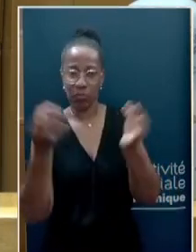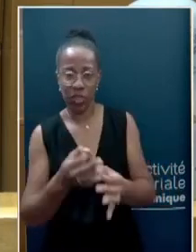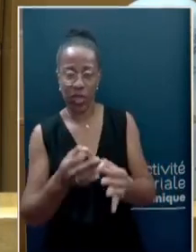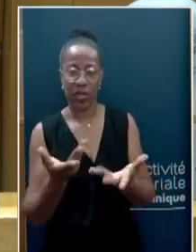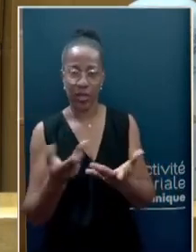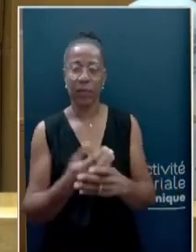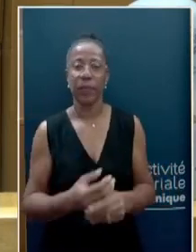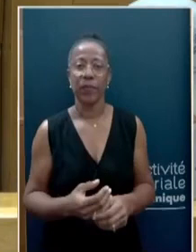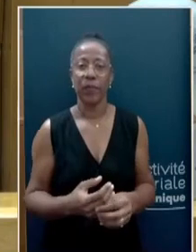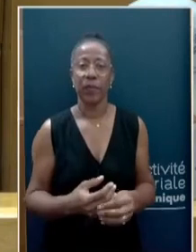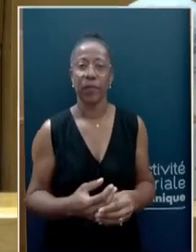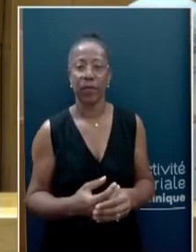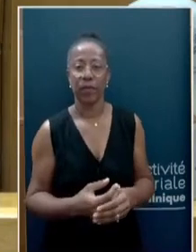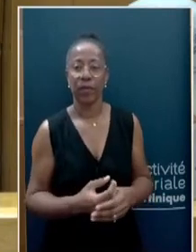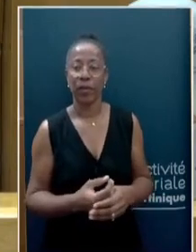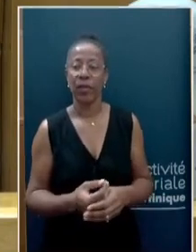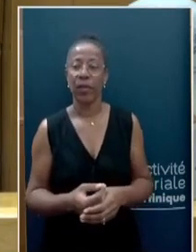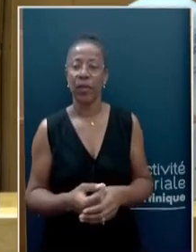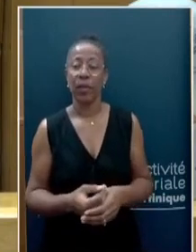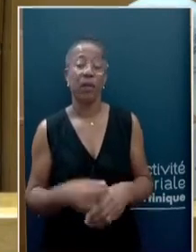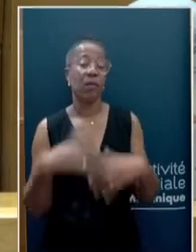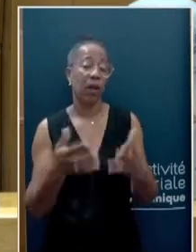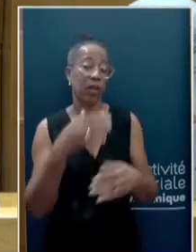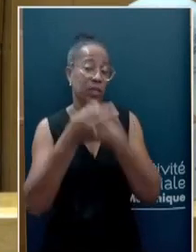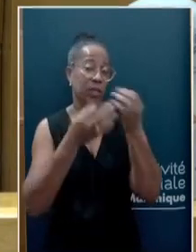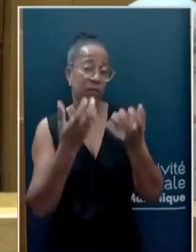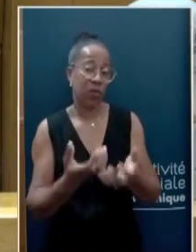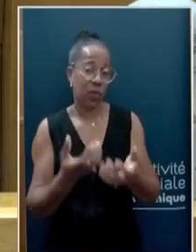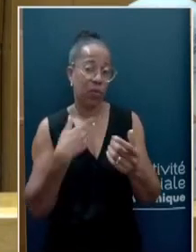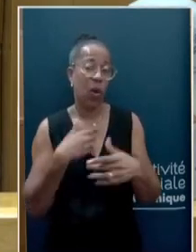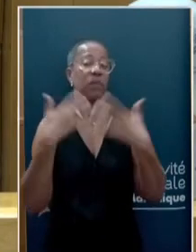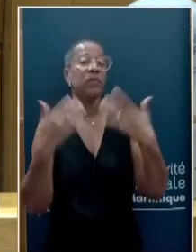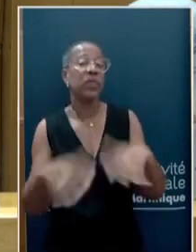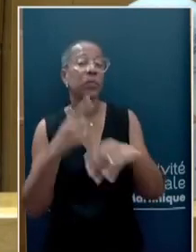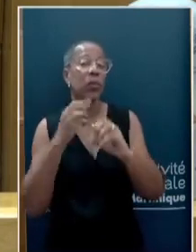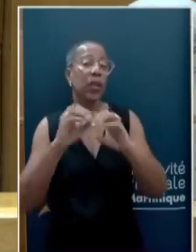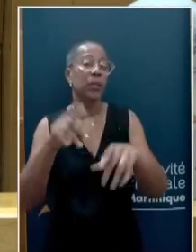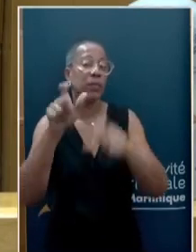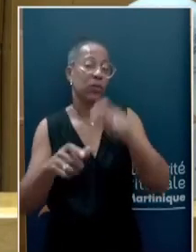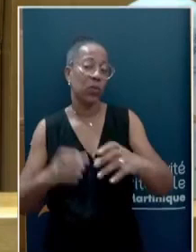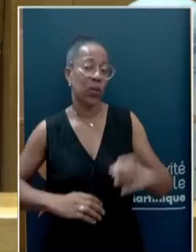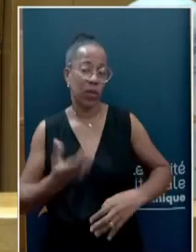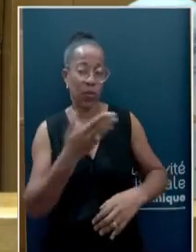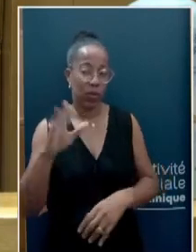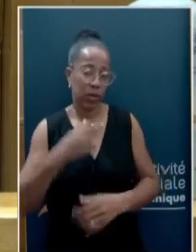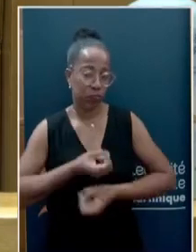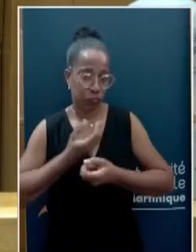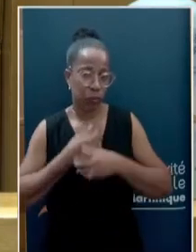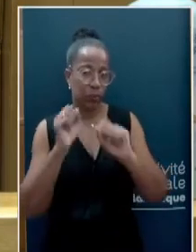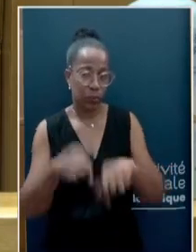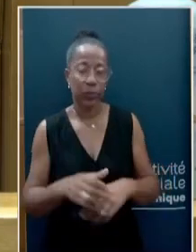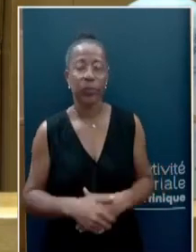de budget. Voilà ce que je veux dire. Donc, et je conclus pour laisser le temps à mes autres collègues. D'un